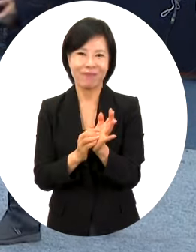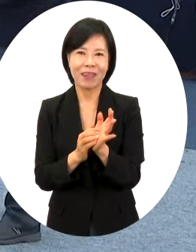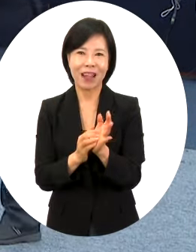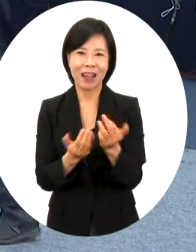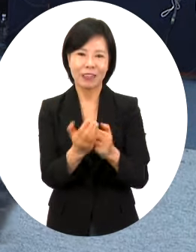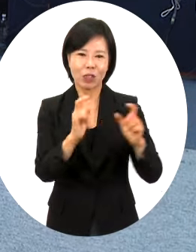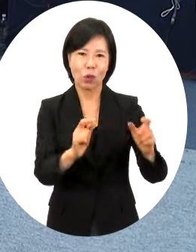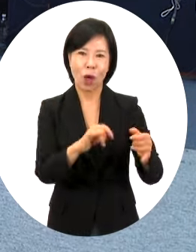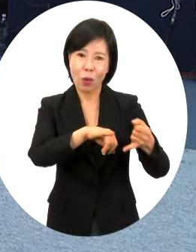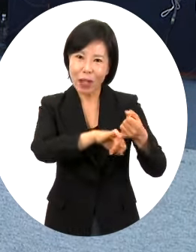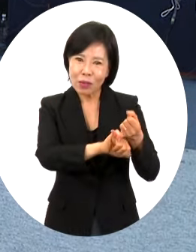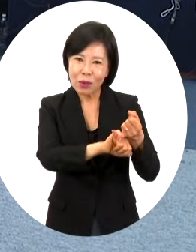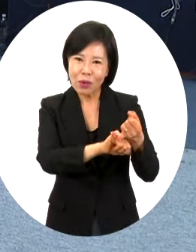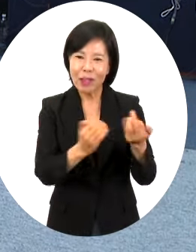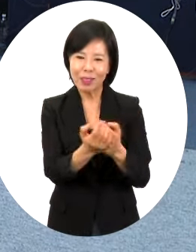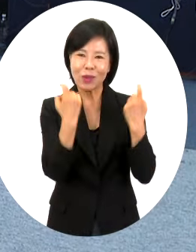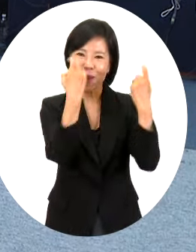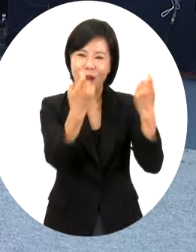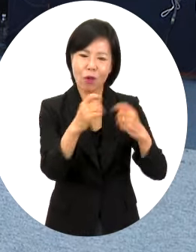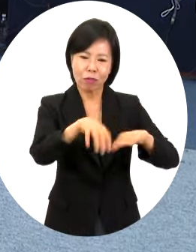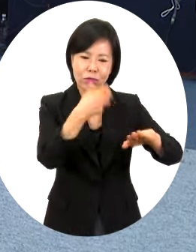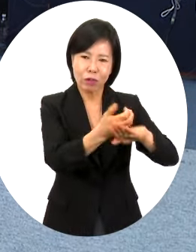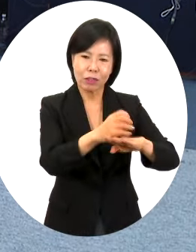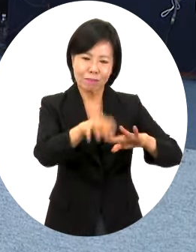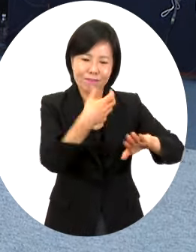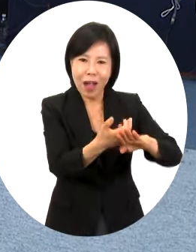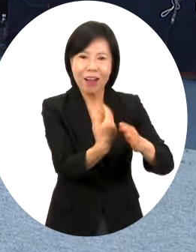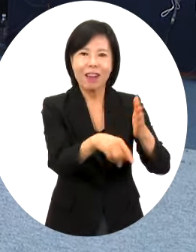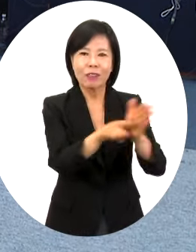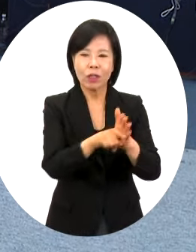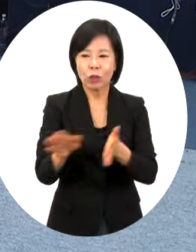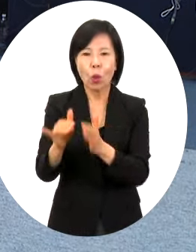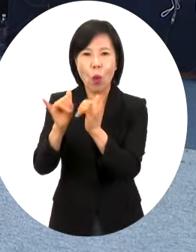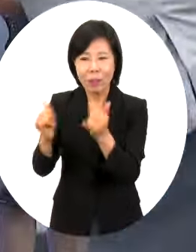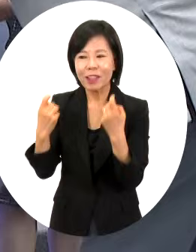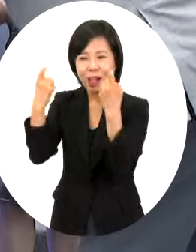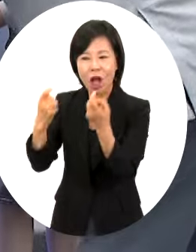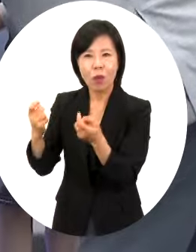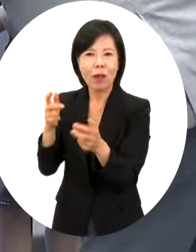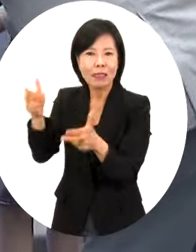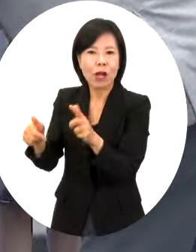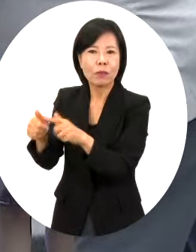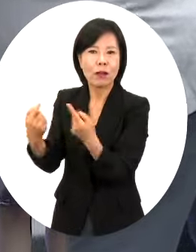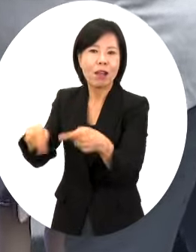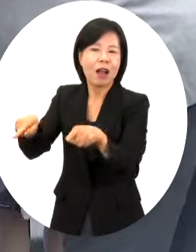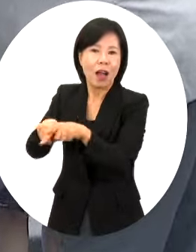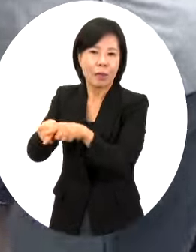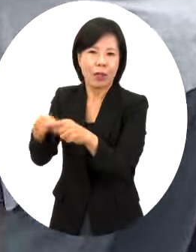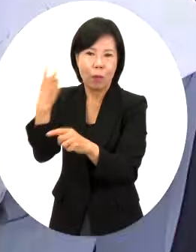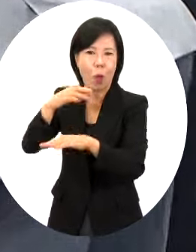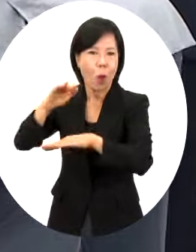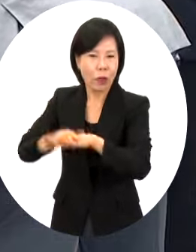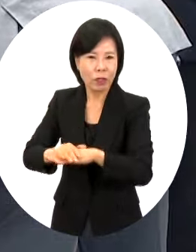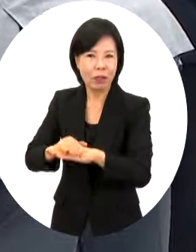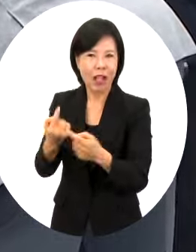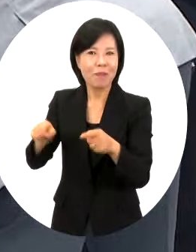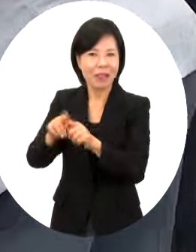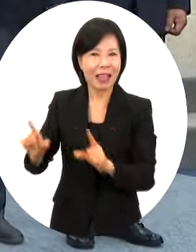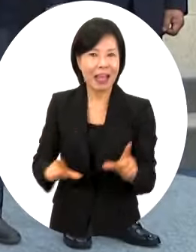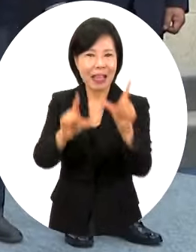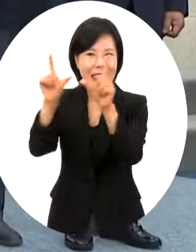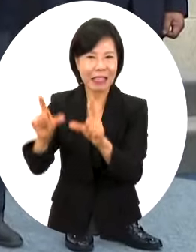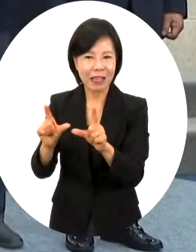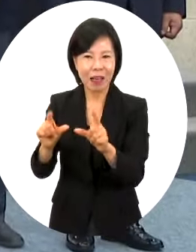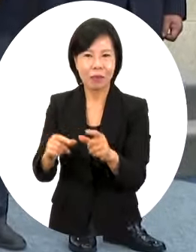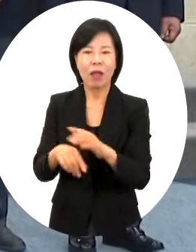논의했습니다. 제주와의 약속은 제주 관광의 혁신적 전환을 위해 도민과 관광사 업체가 보전, 공존,